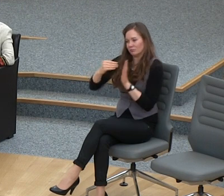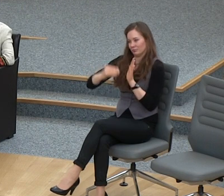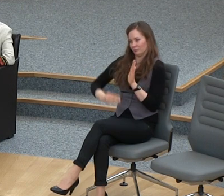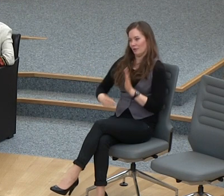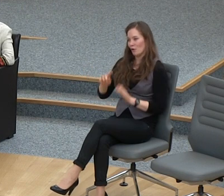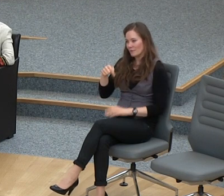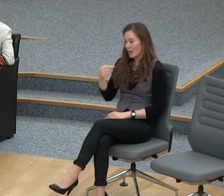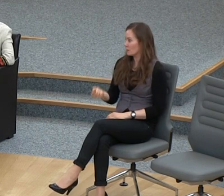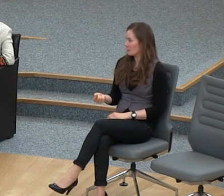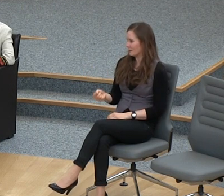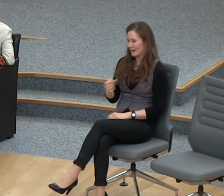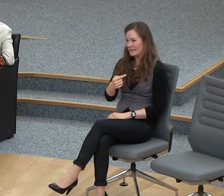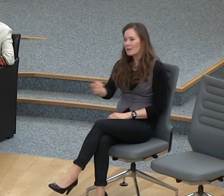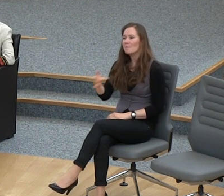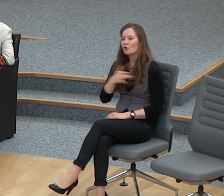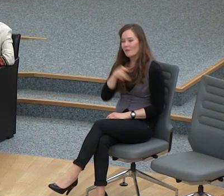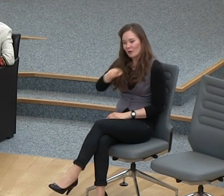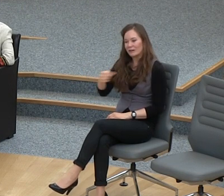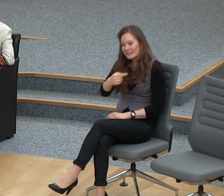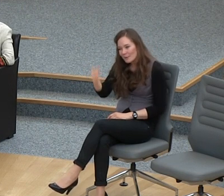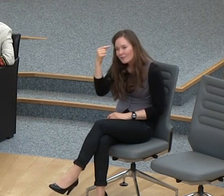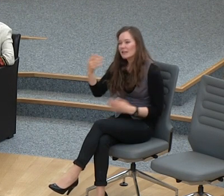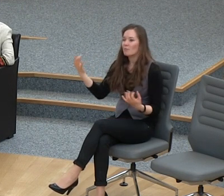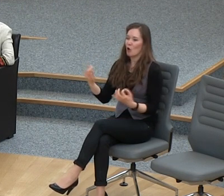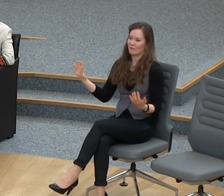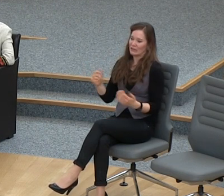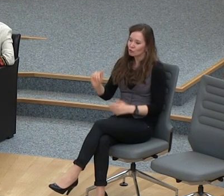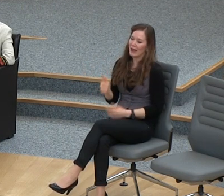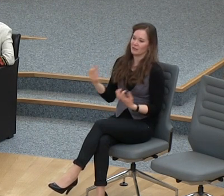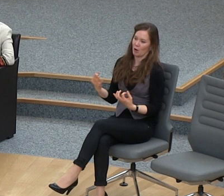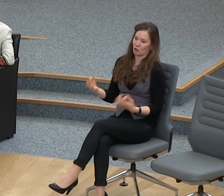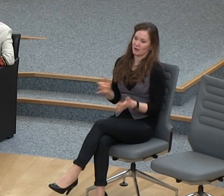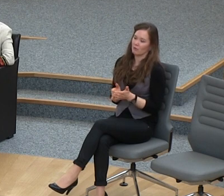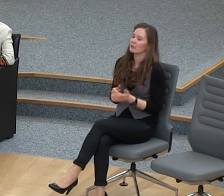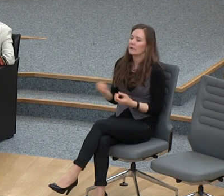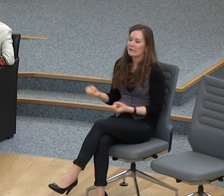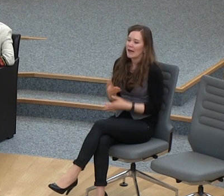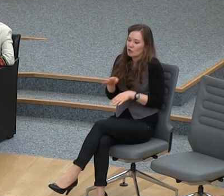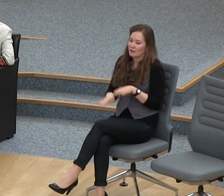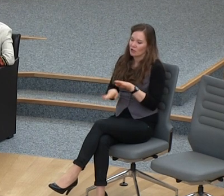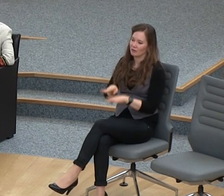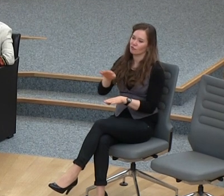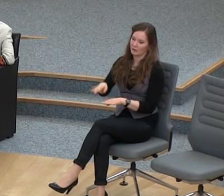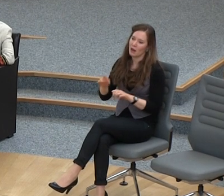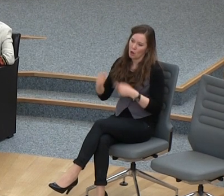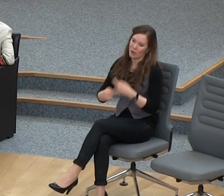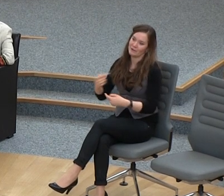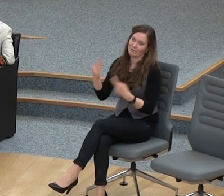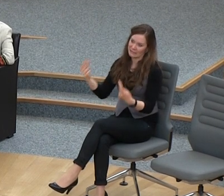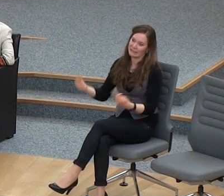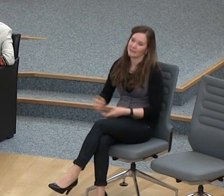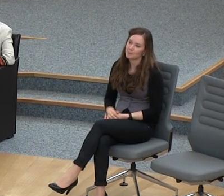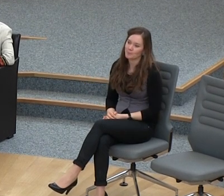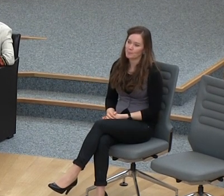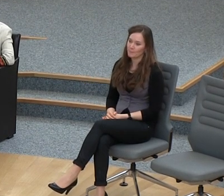die wissen genau, was sie jetzt konkret brauchen zunächst, weil es eben natürlich schrittweise erarbeitet